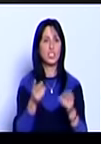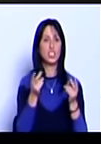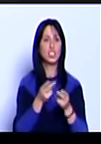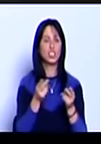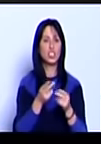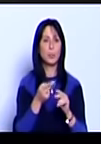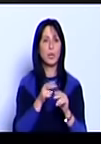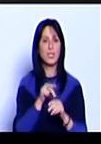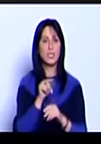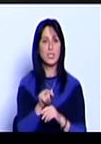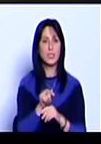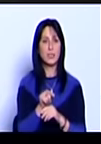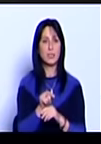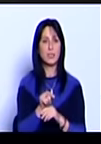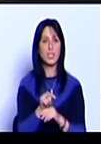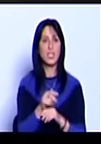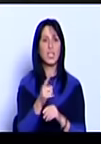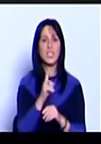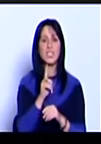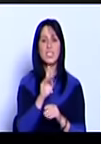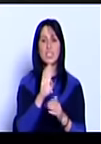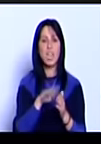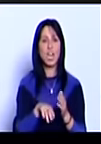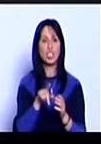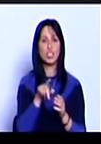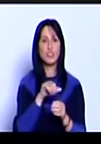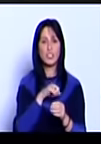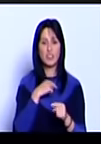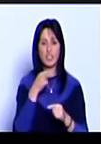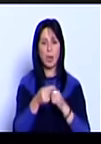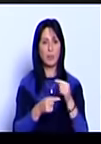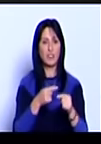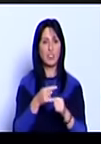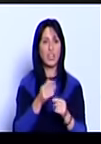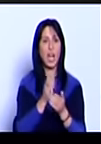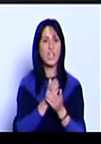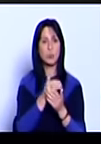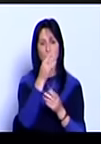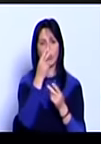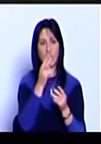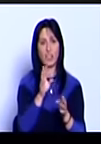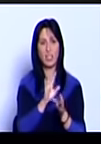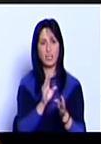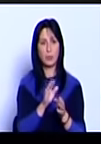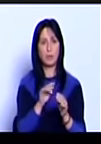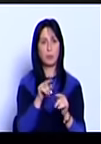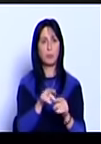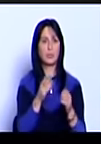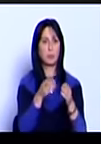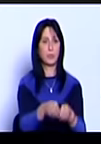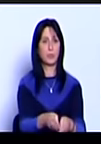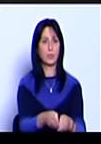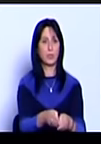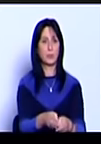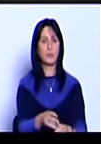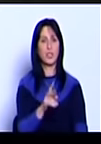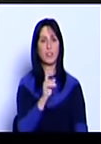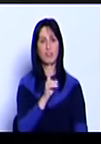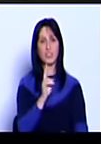ჭირდება ის რის გარეშეც ის თვითდამკვიდრებას არსებობას ვერ ახერხებს დაკრინებისკენ მიდის ადამიანი რო აიღო